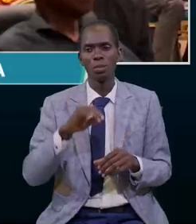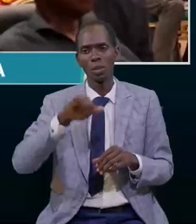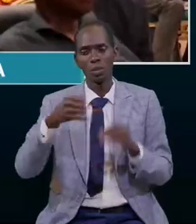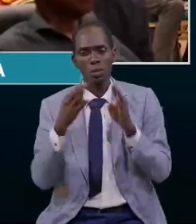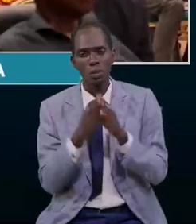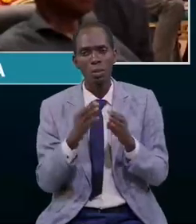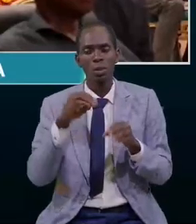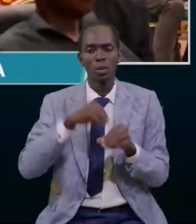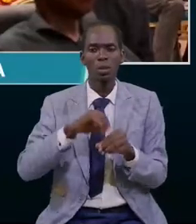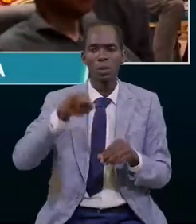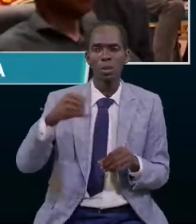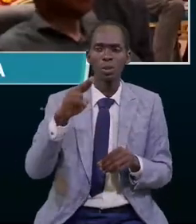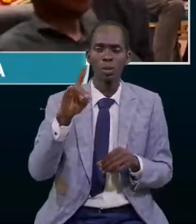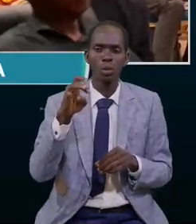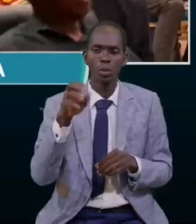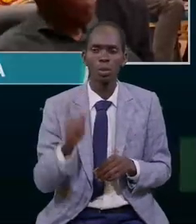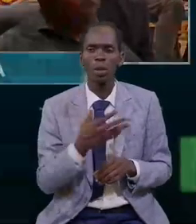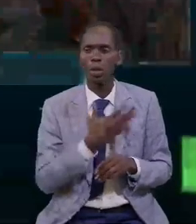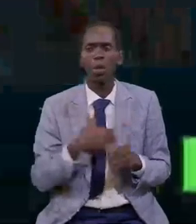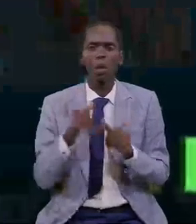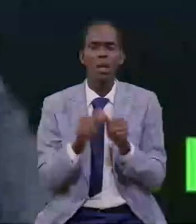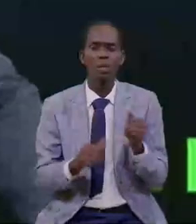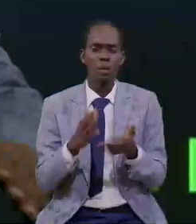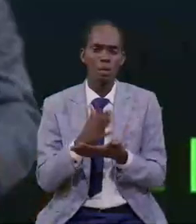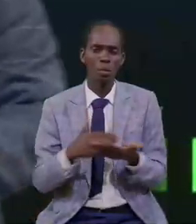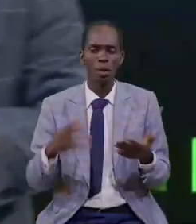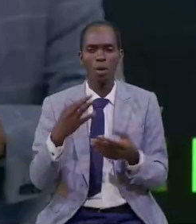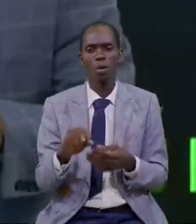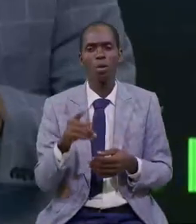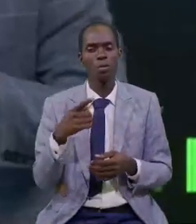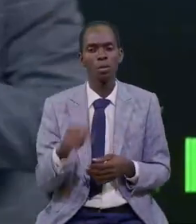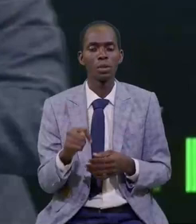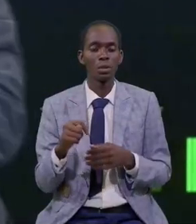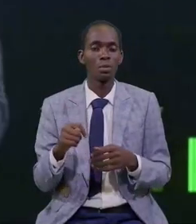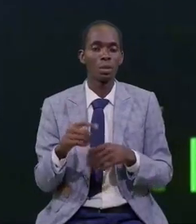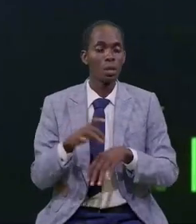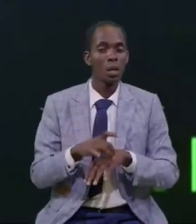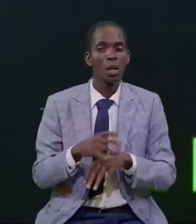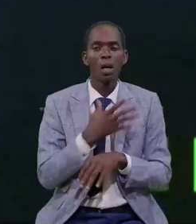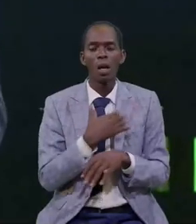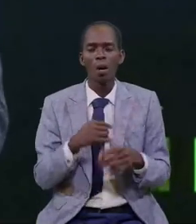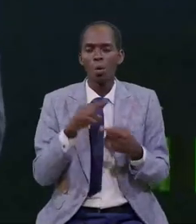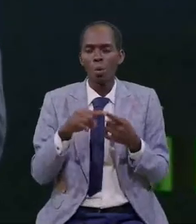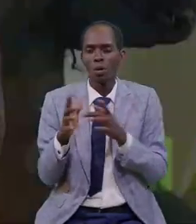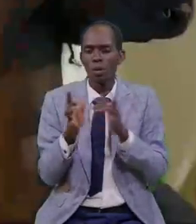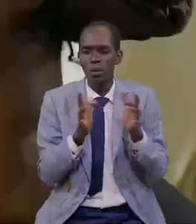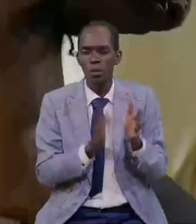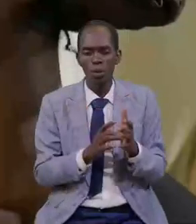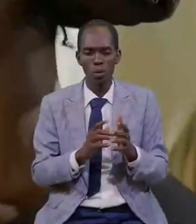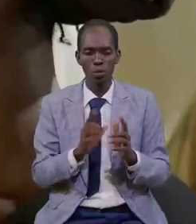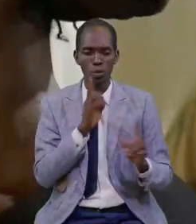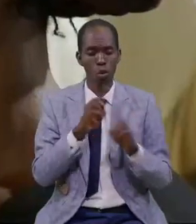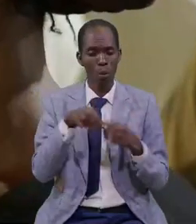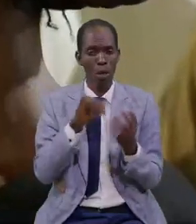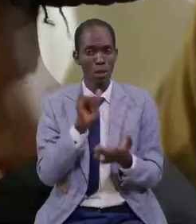extrémités de la terre quand Jésus-Christ a mentionné cela le soif